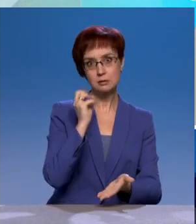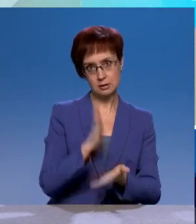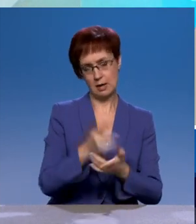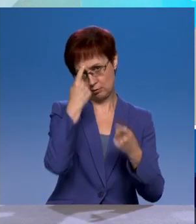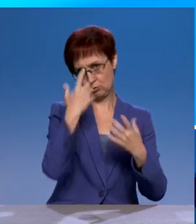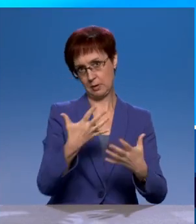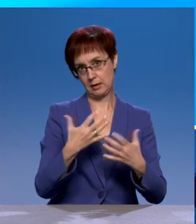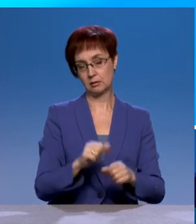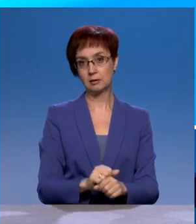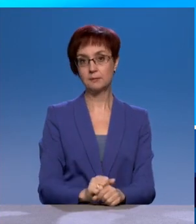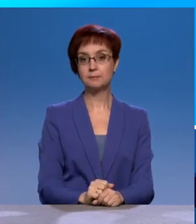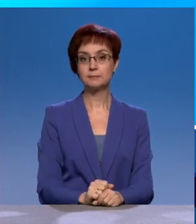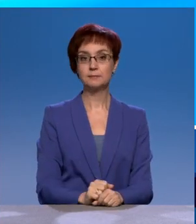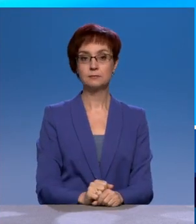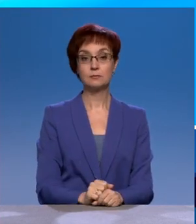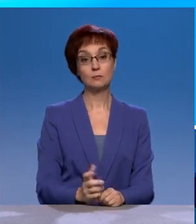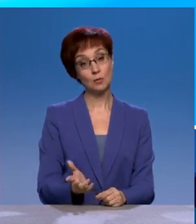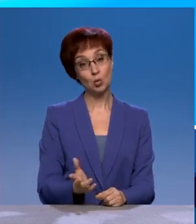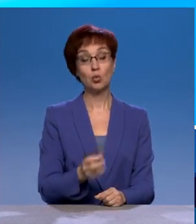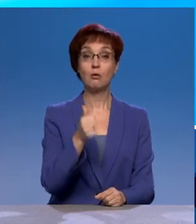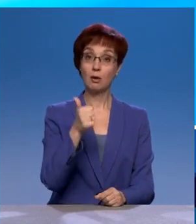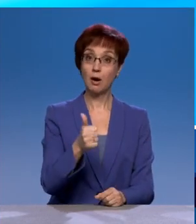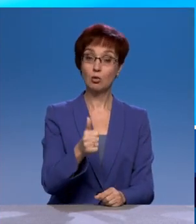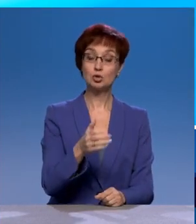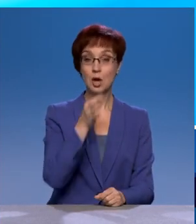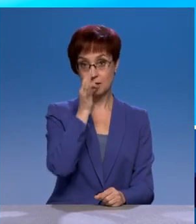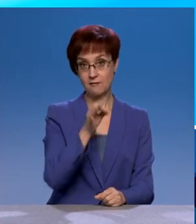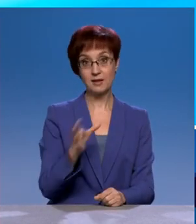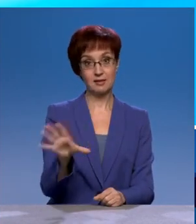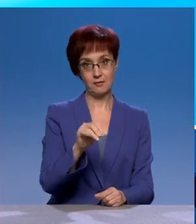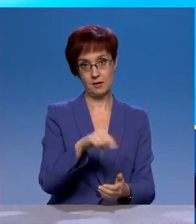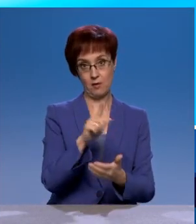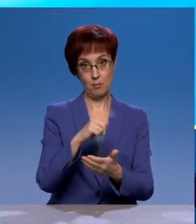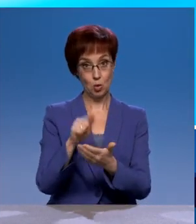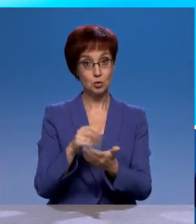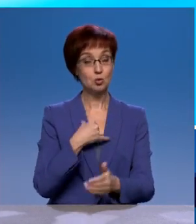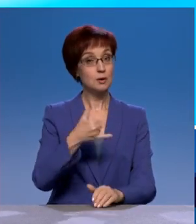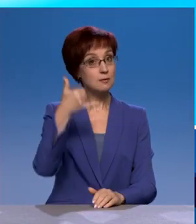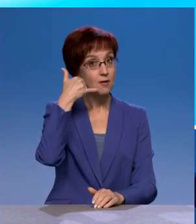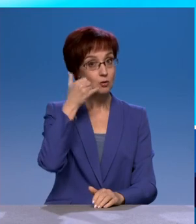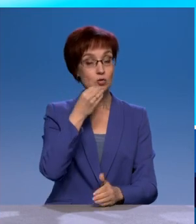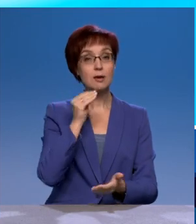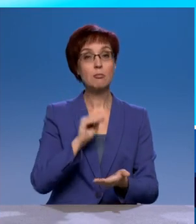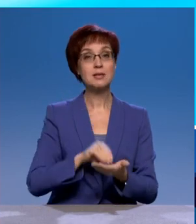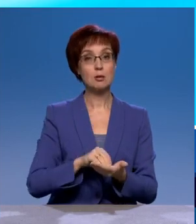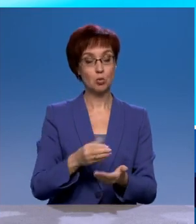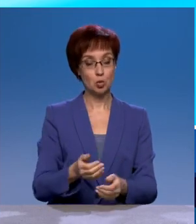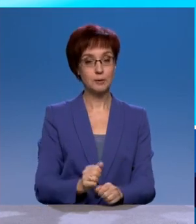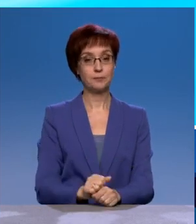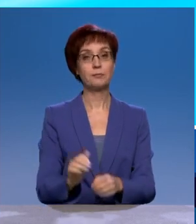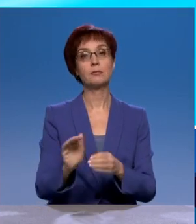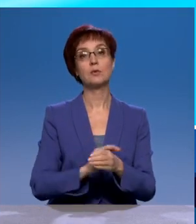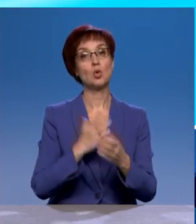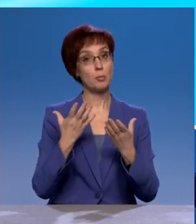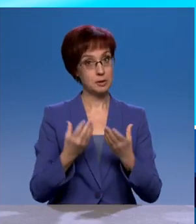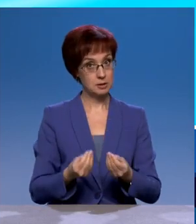это хороший ответ на все вопросы. Наталья из Санкт-Петербурга нам звонит. Наталья, здравствуйте. Добрый день. Хочу вам